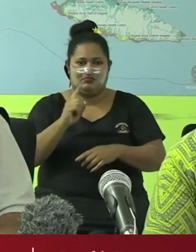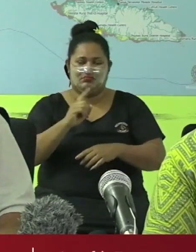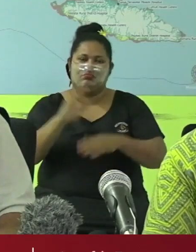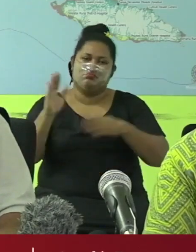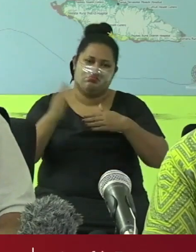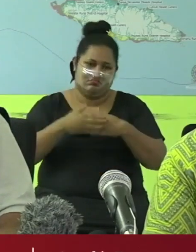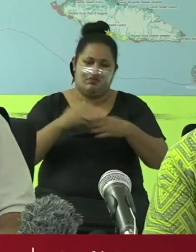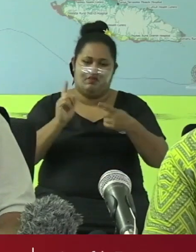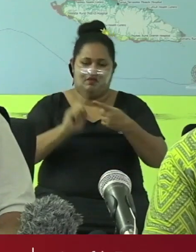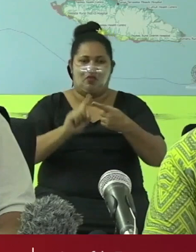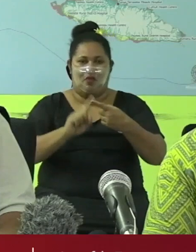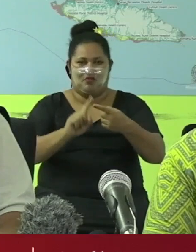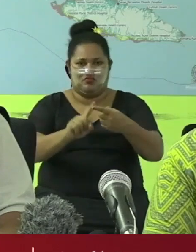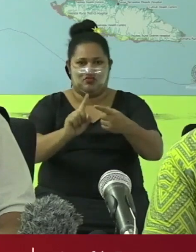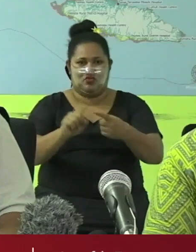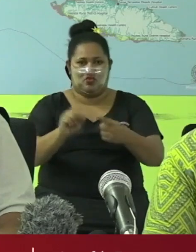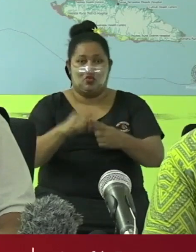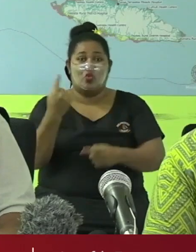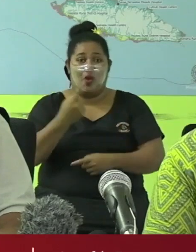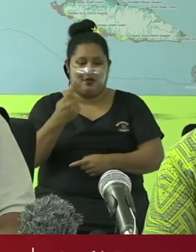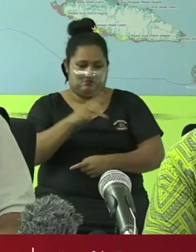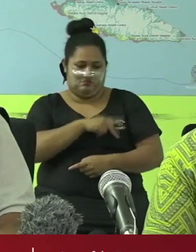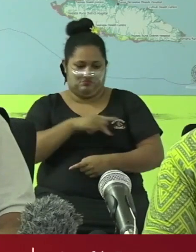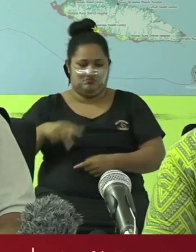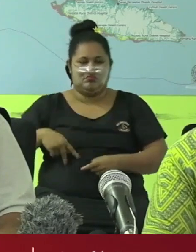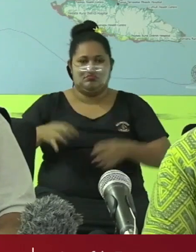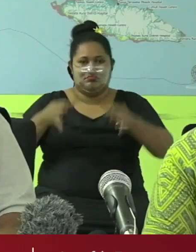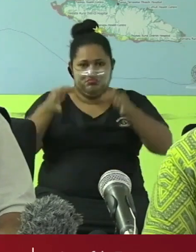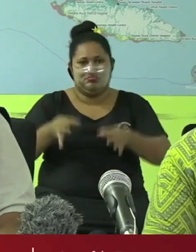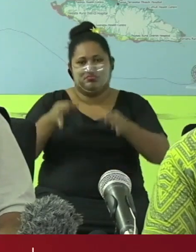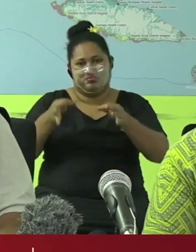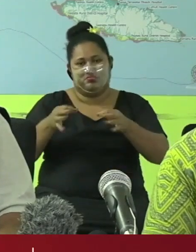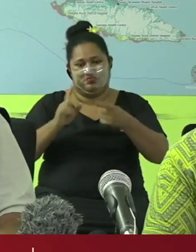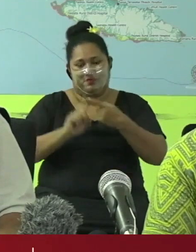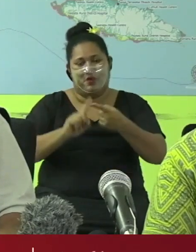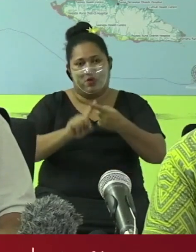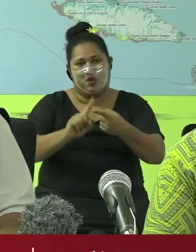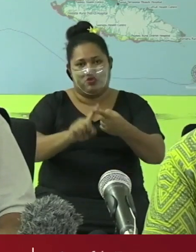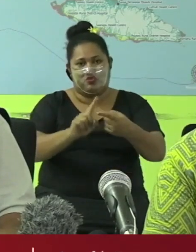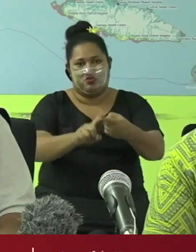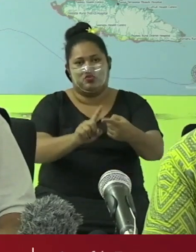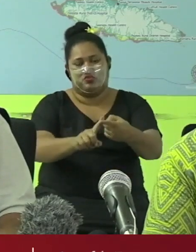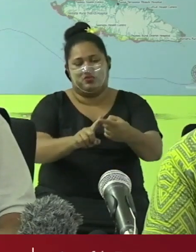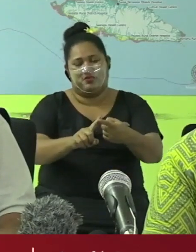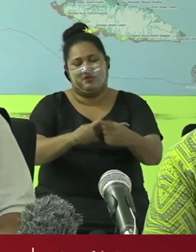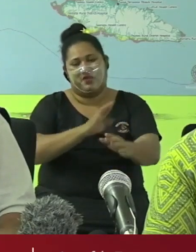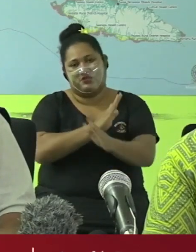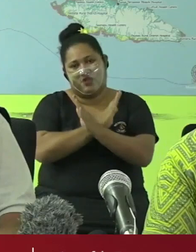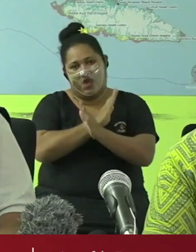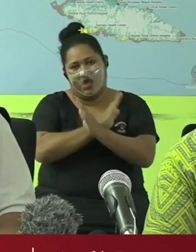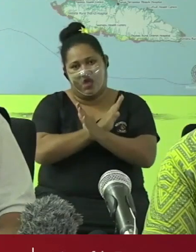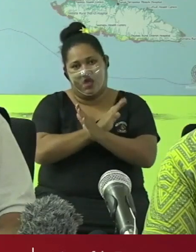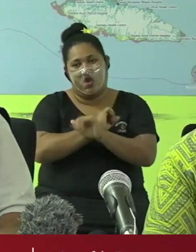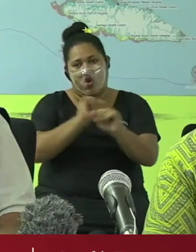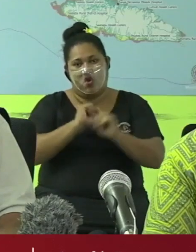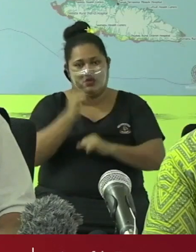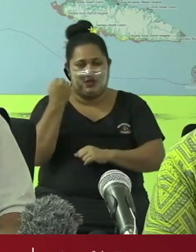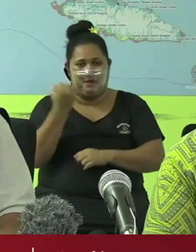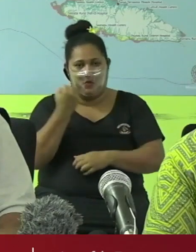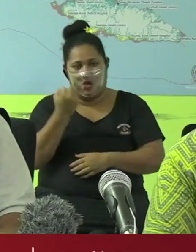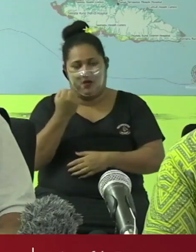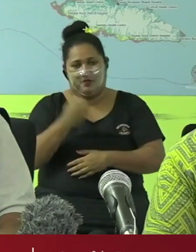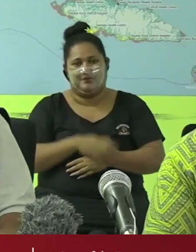le kabineta mo le whaauawina o le tulaga o loo iai nei siu tātou tunu I